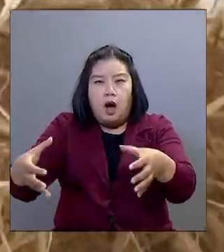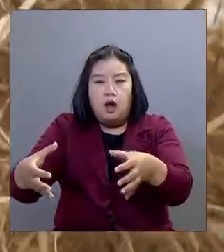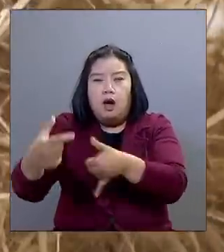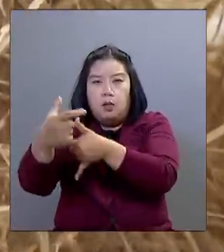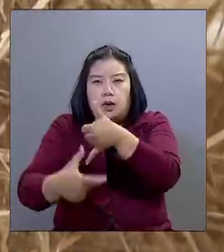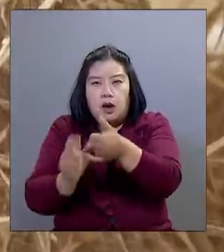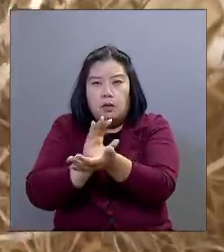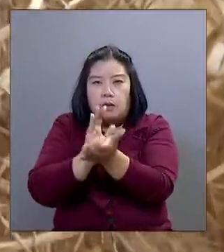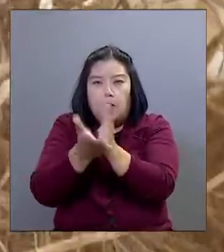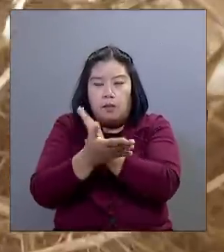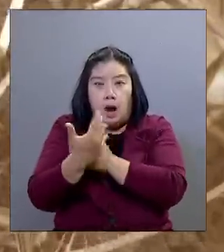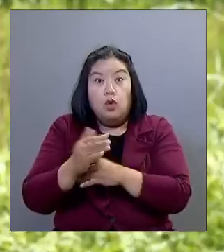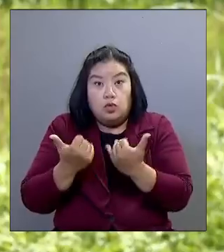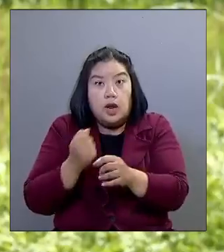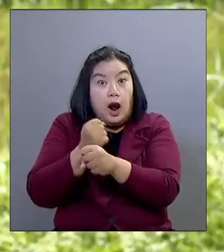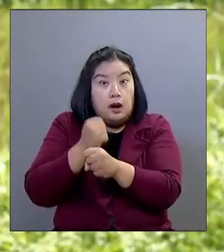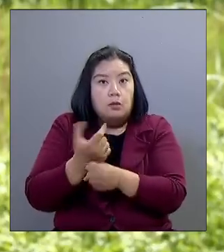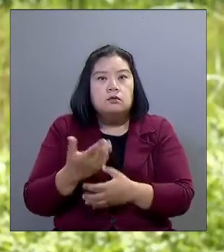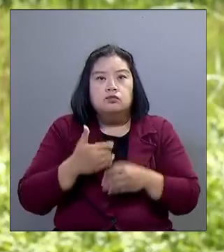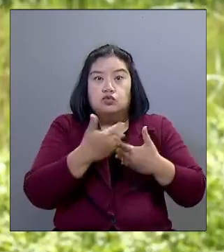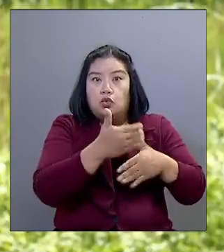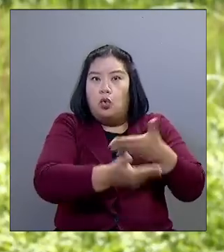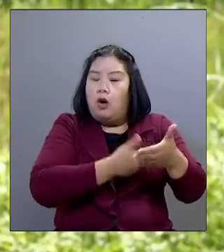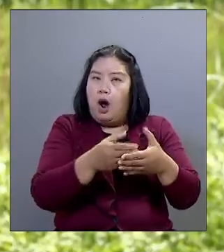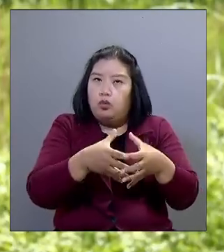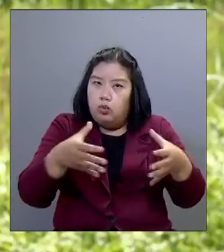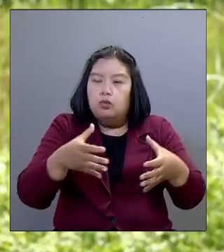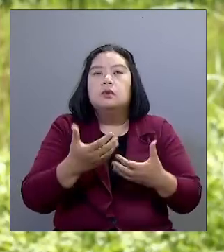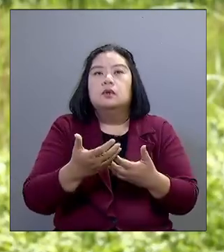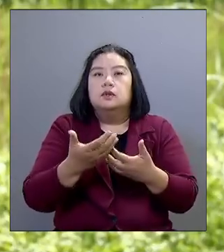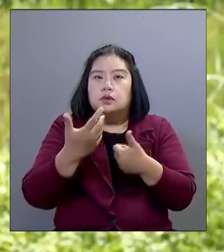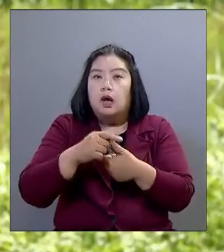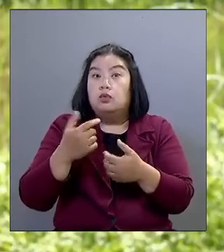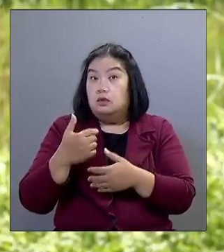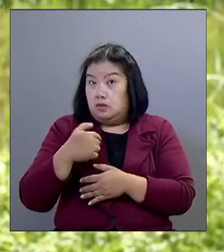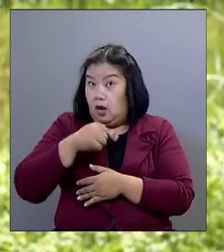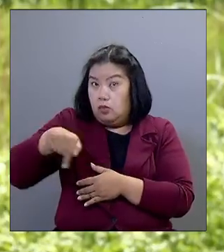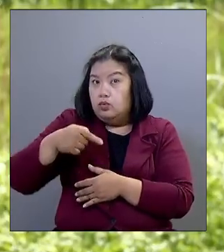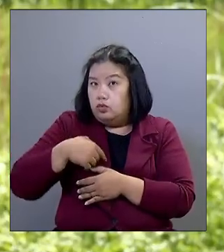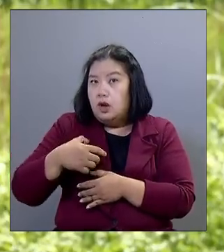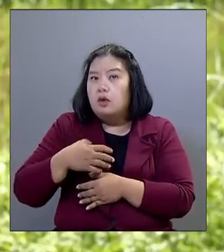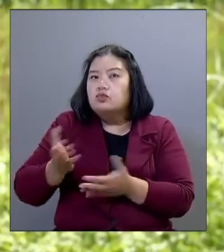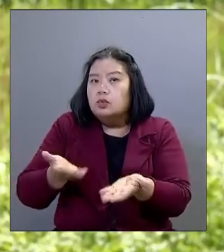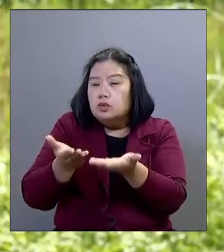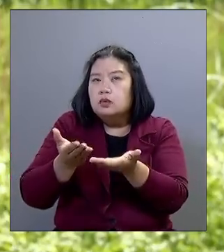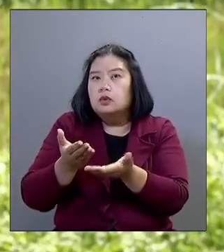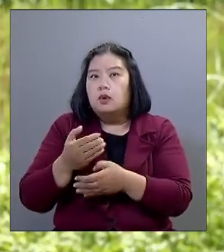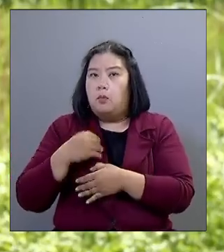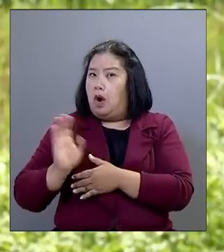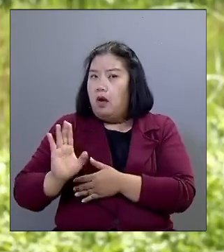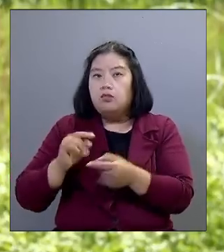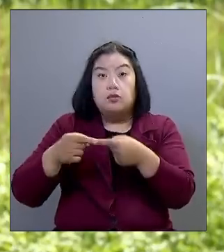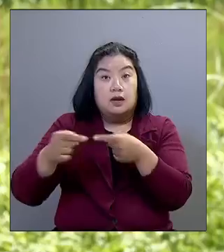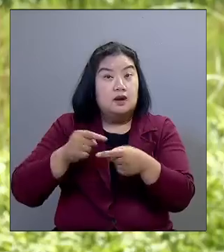ตัวนี้ขยายขึ้นมาแล้วอีกส่วนหนึ่งก็คือเดี๋ยวนี้เราก็พยายามรณรงค์ห้ามใช้พลาสติกเ